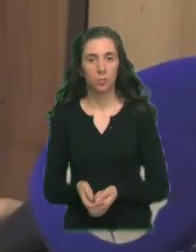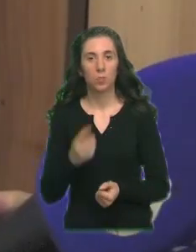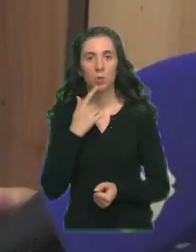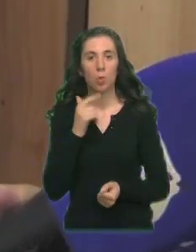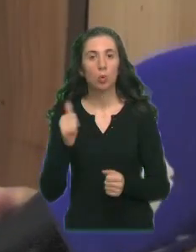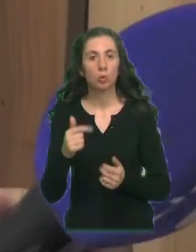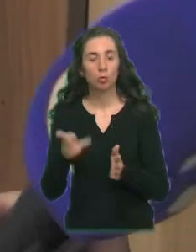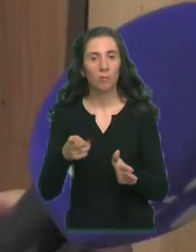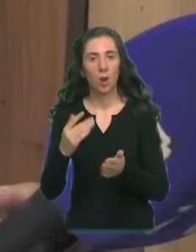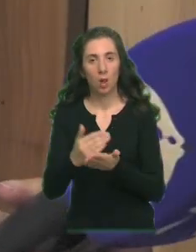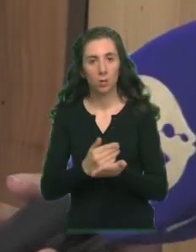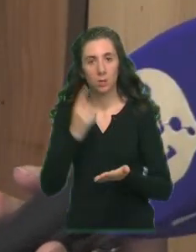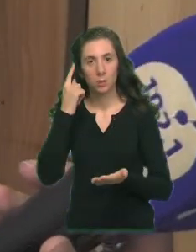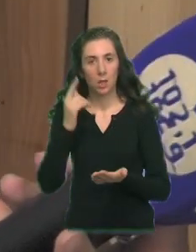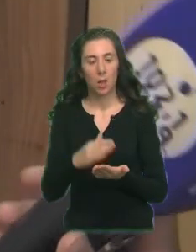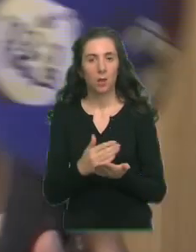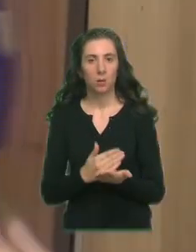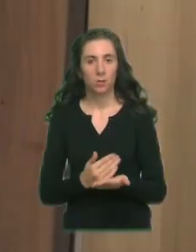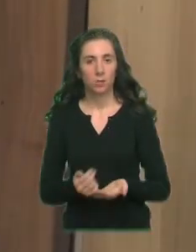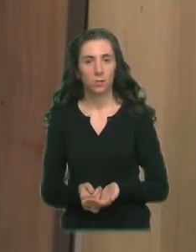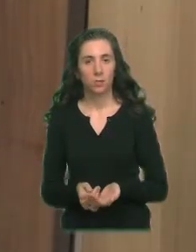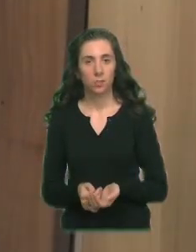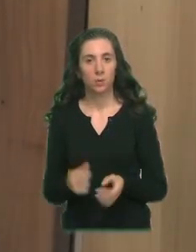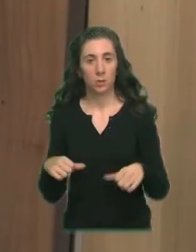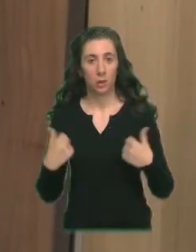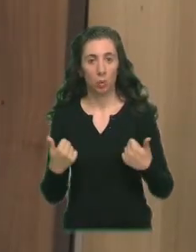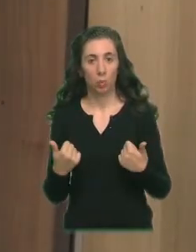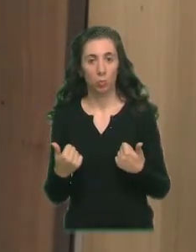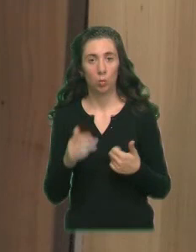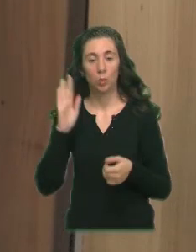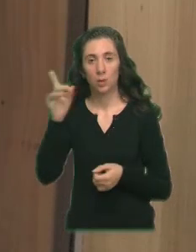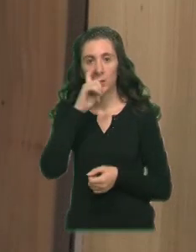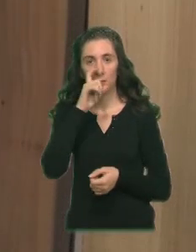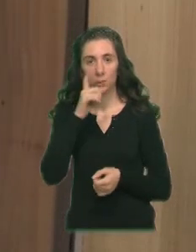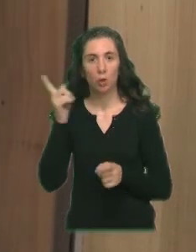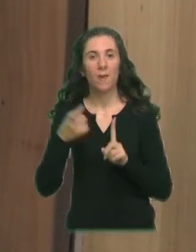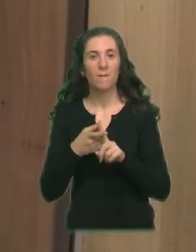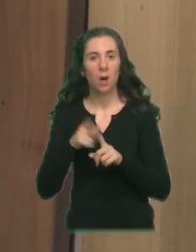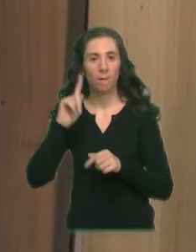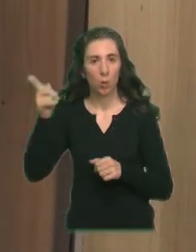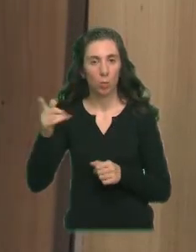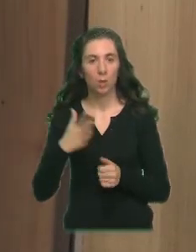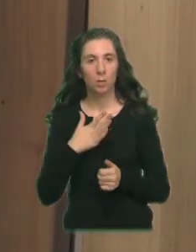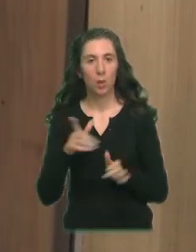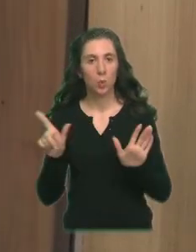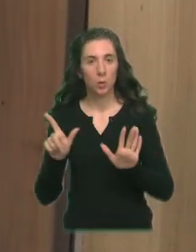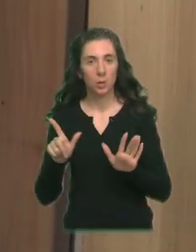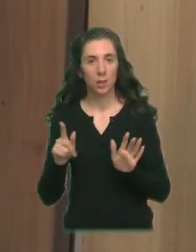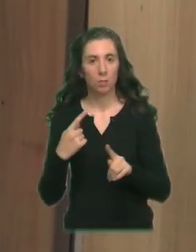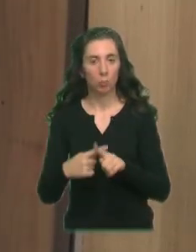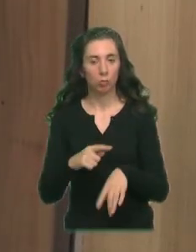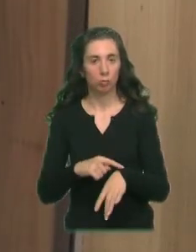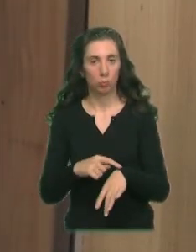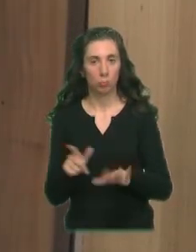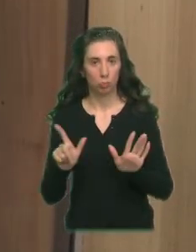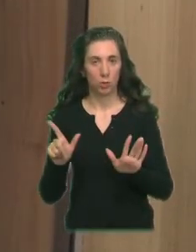Koje još vlakove znate, odnosno termine vlakova? Ovo za ujutro za Njemačku, ovo je za Frankfurt, kad ima, u sedam, točno